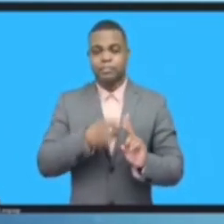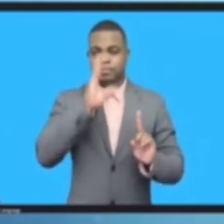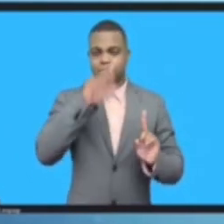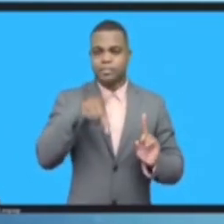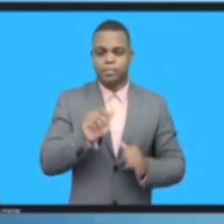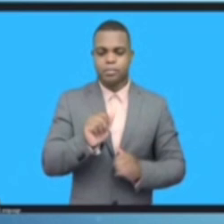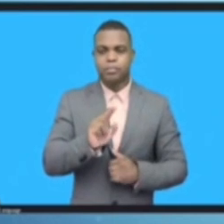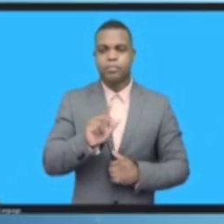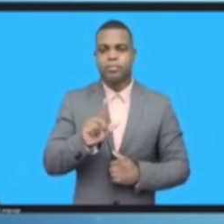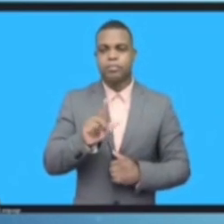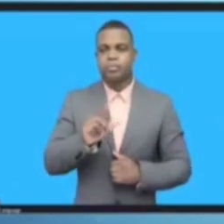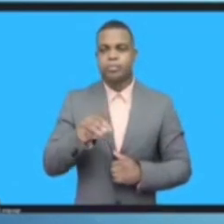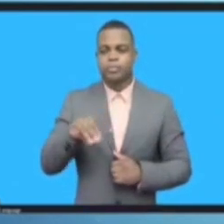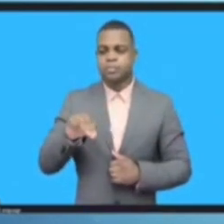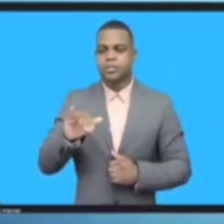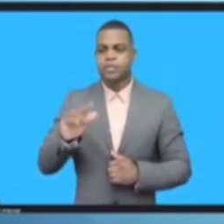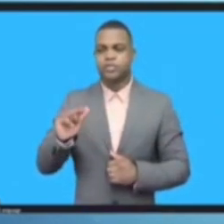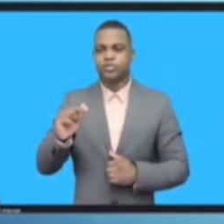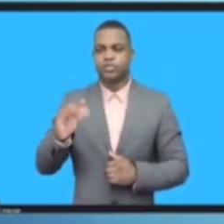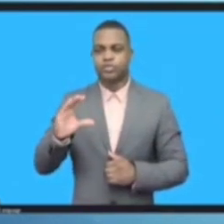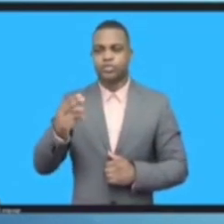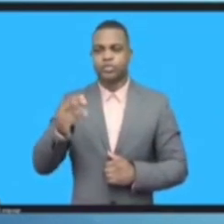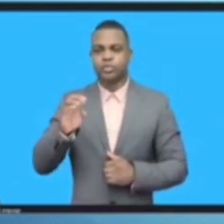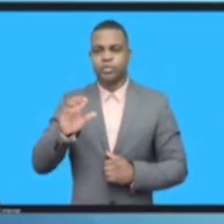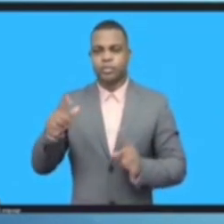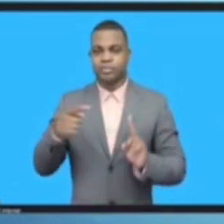sur la gouvernance d'Internet.